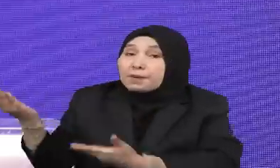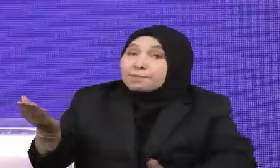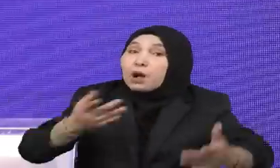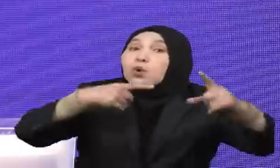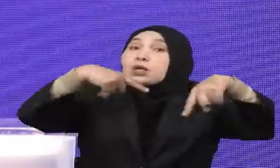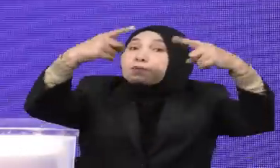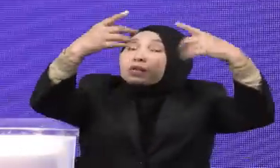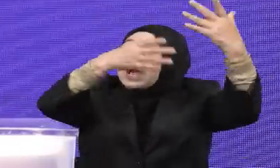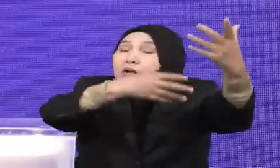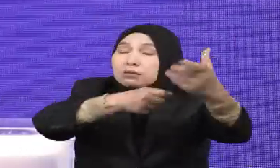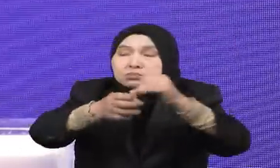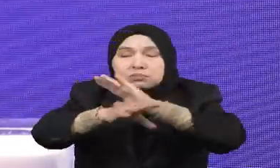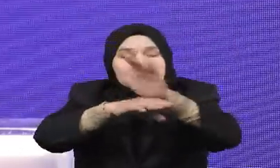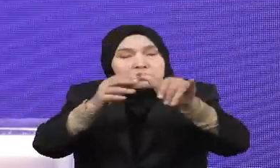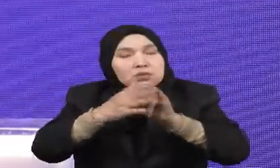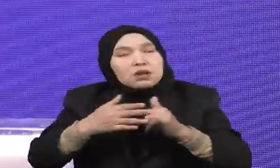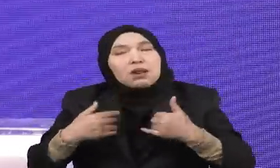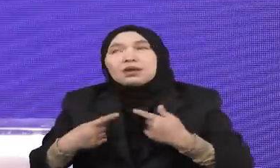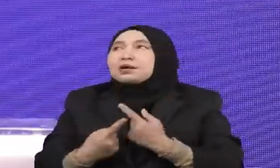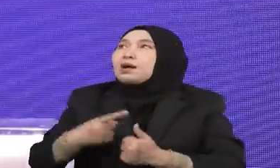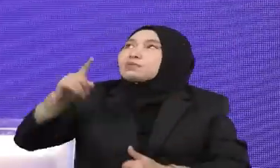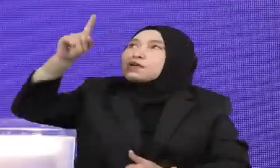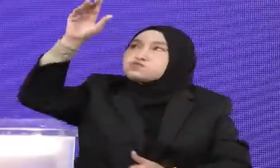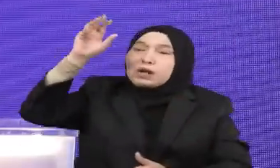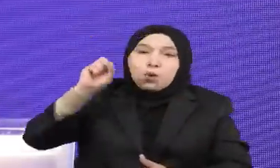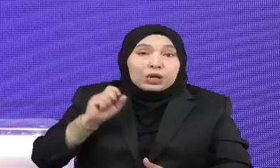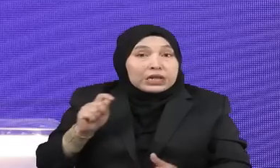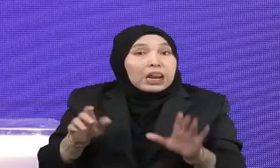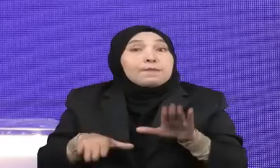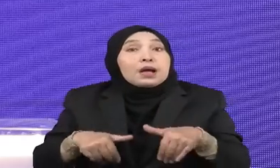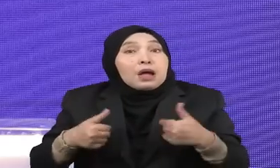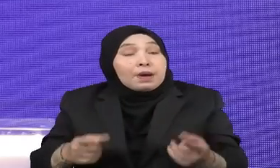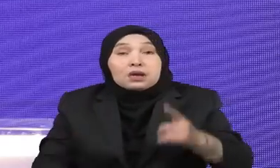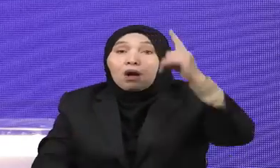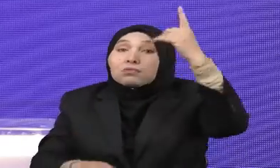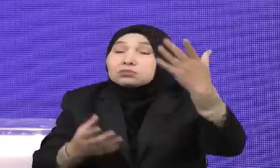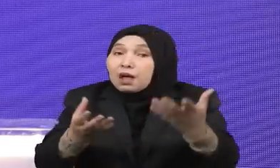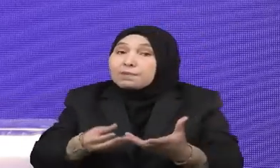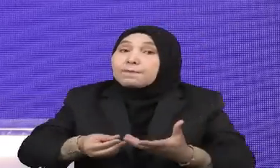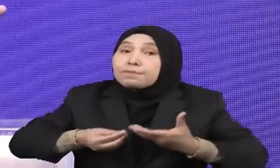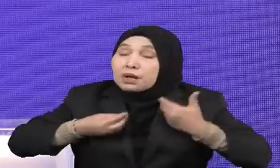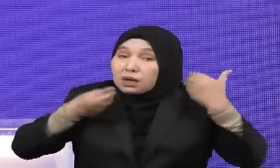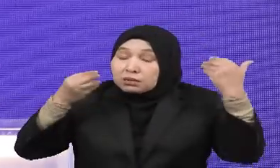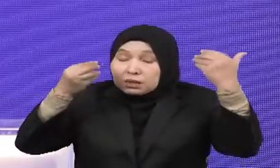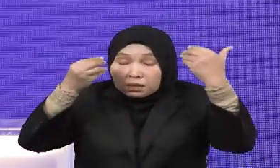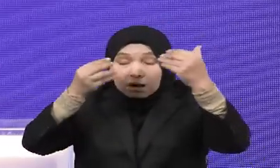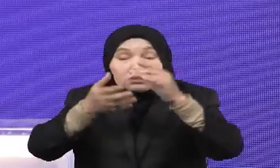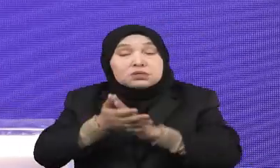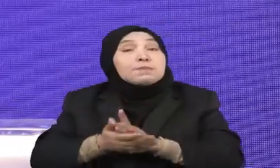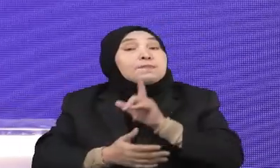Tetapi semuanya adalah milik daripada Allah Subhanahu Wa Ta'ala Bagaimana Allah memberikan paradigma misalnya